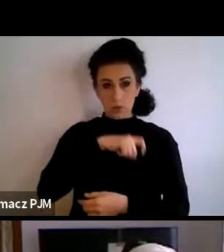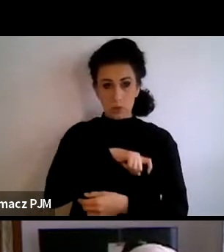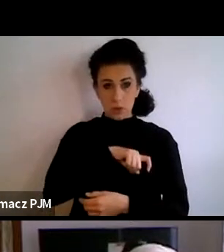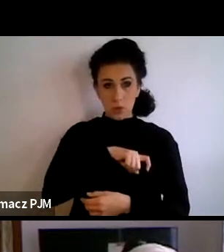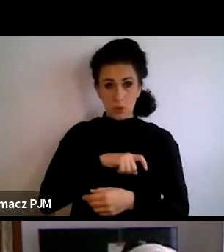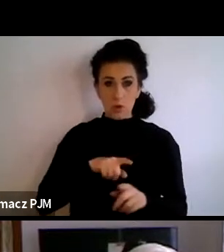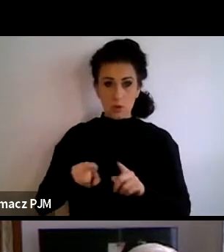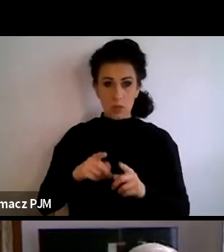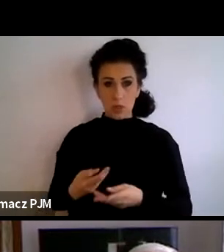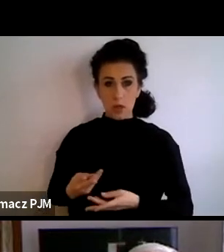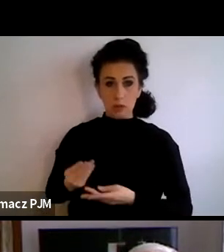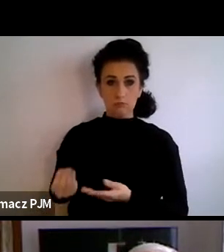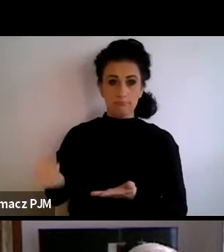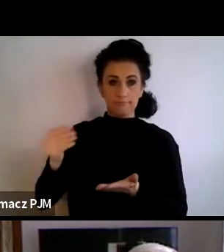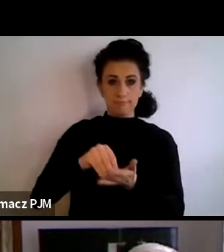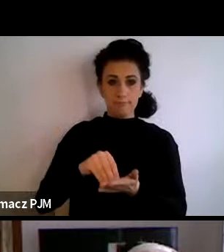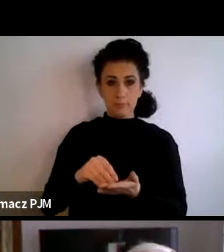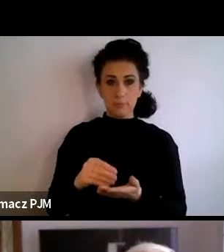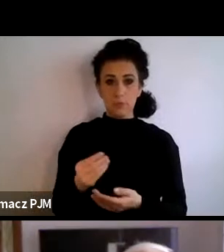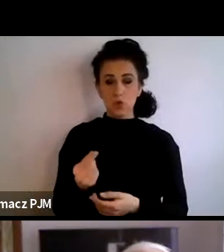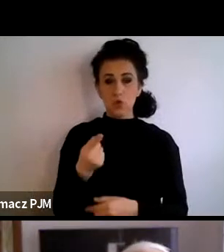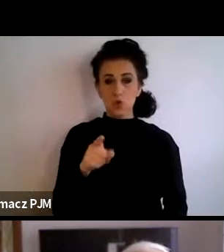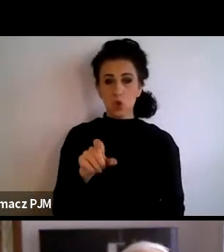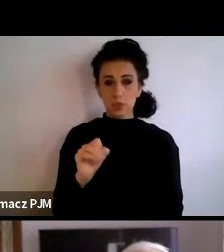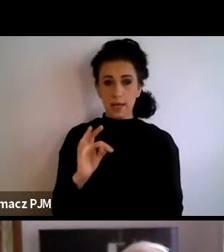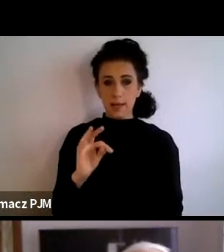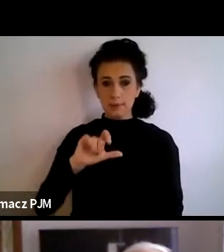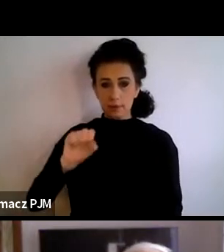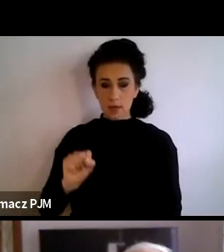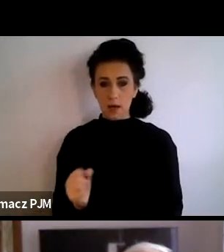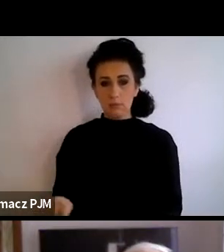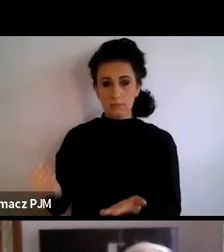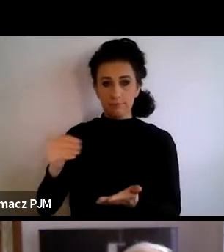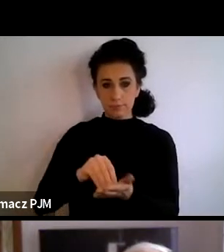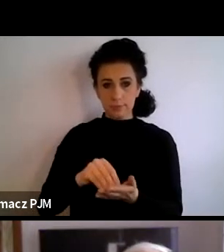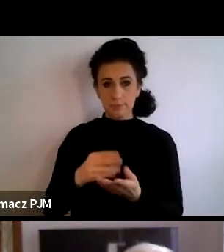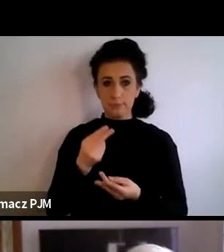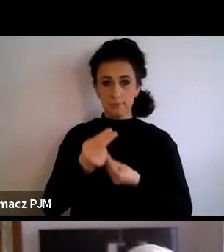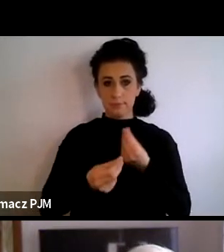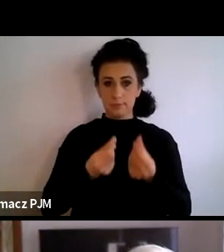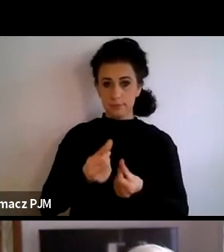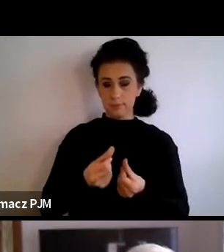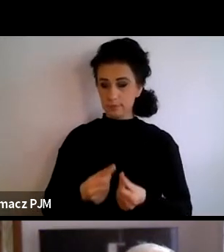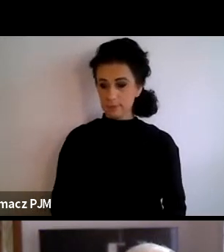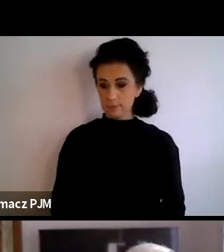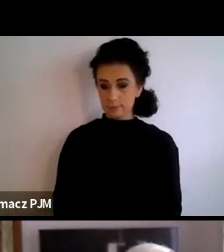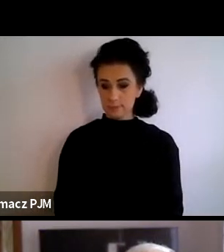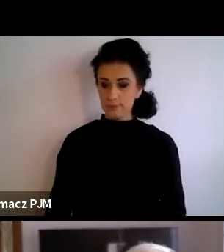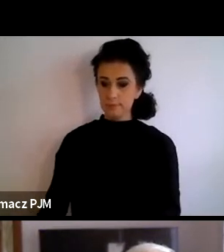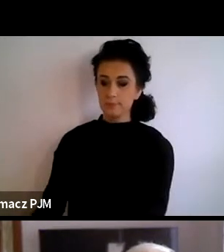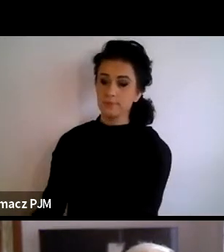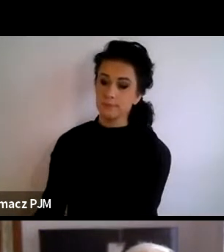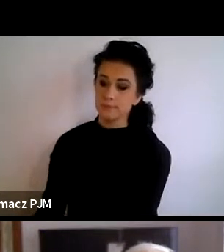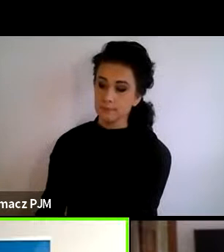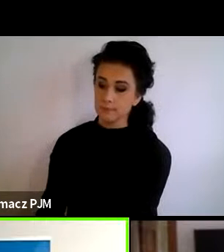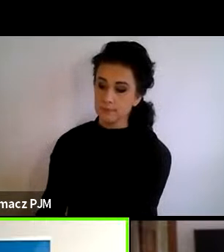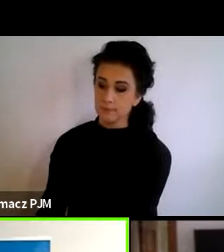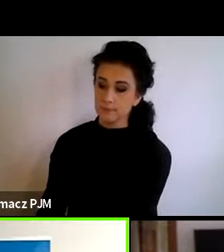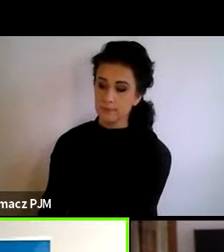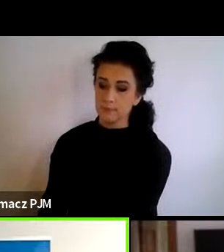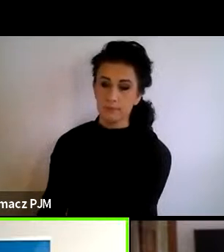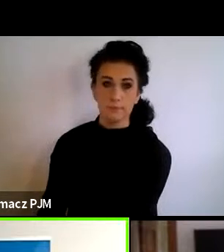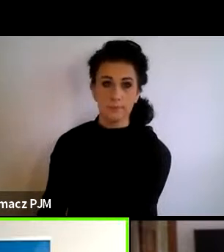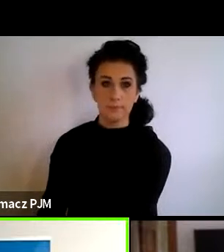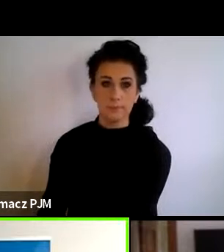rację? Tak. Z dotacji. Tak podejrzewałam właśnie. Natomiast wiemy, że są też takie